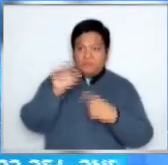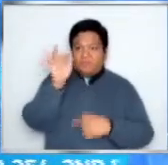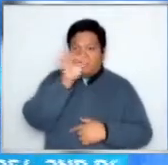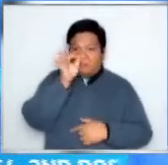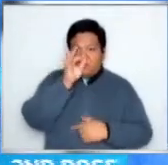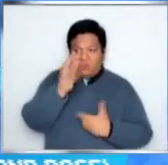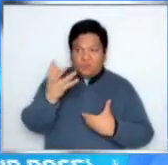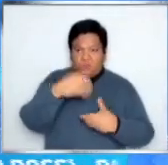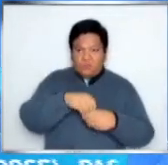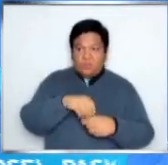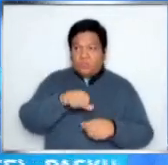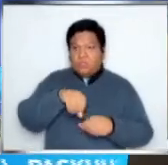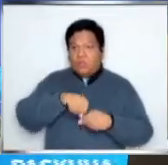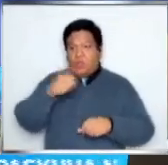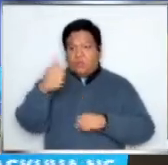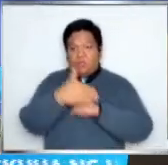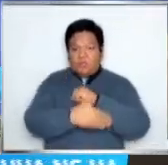bansa.